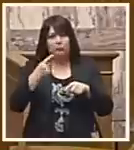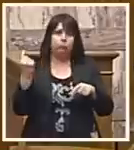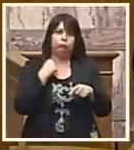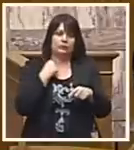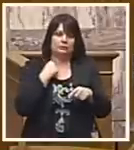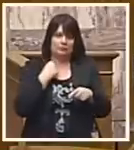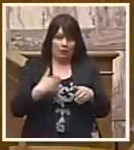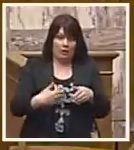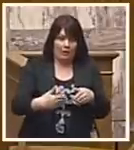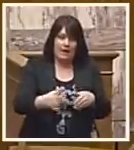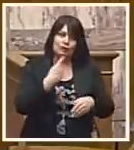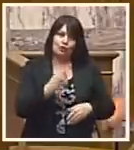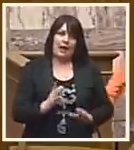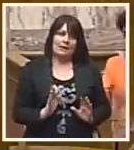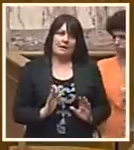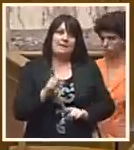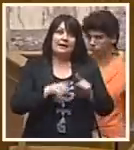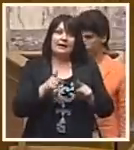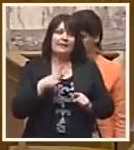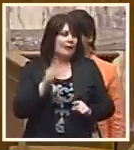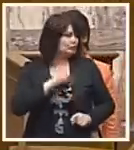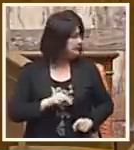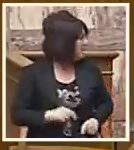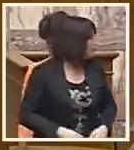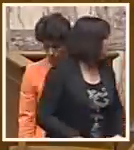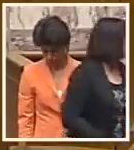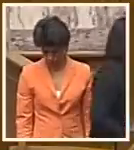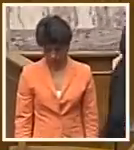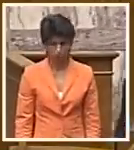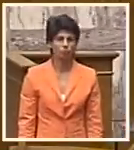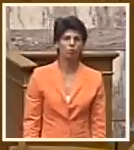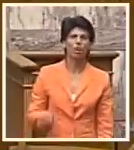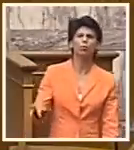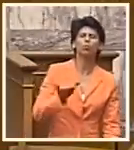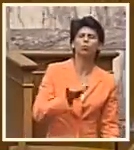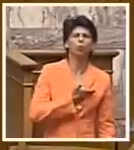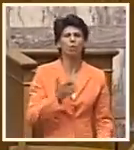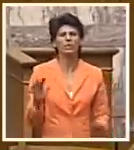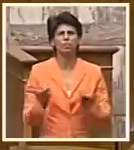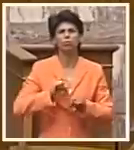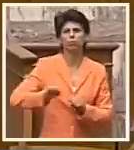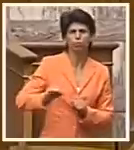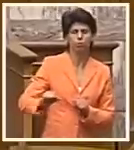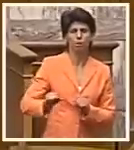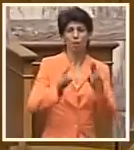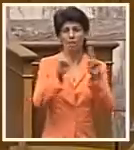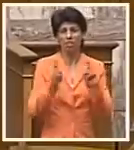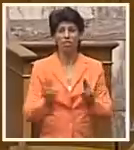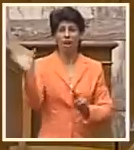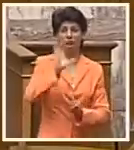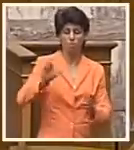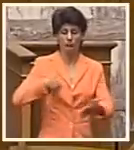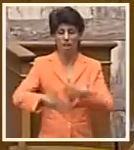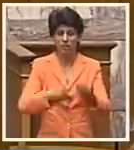τόσοι ποντάρουν στην αποτυχία της Ελλάδας. Ένα σοκ φόβου μπροστά στις ανεξέλεγκτες διεθνείς και ευρωπαϊκές